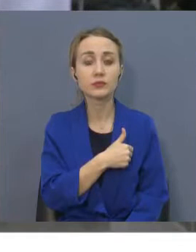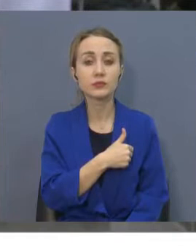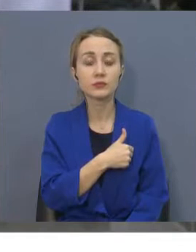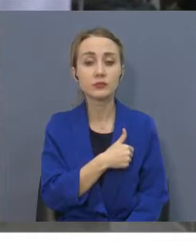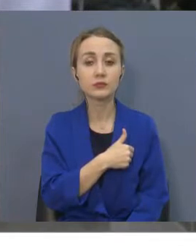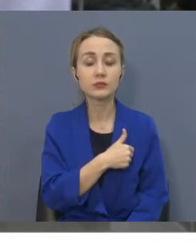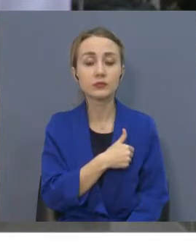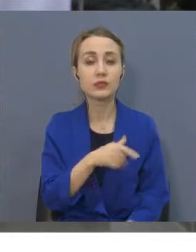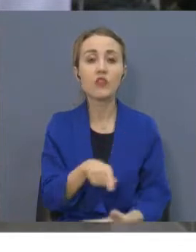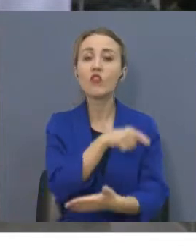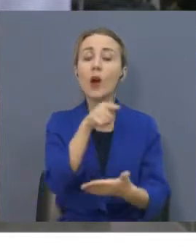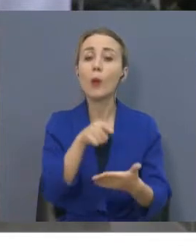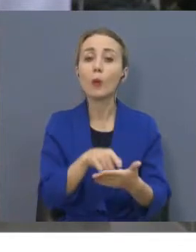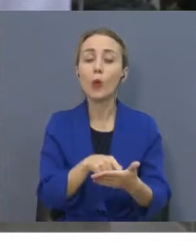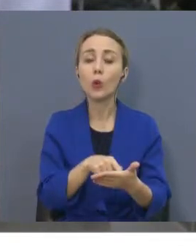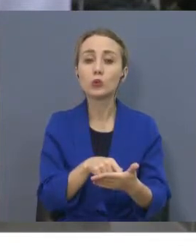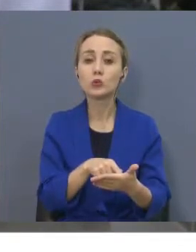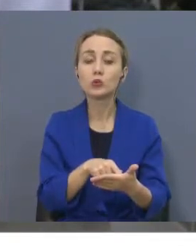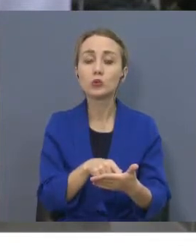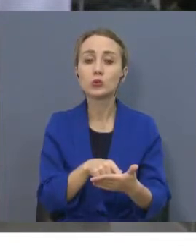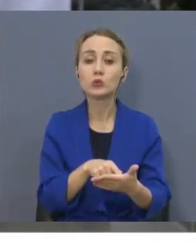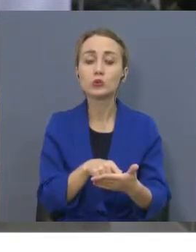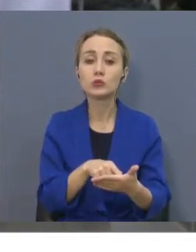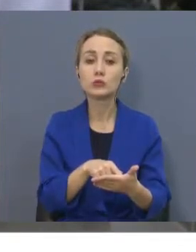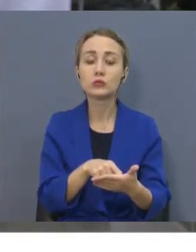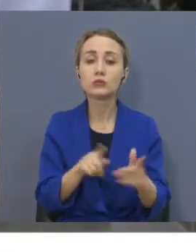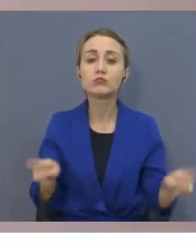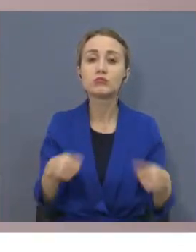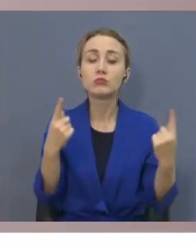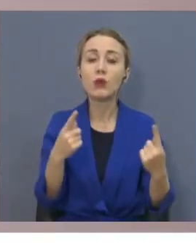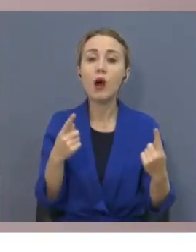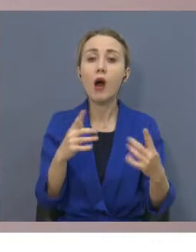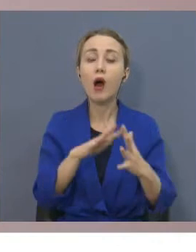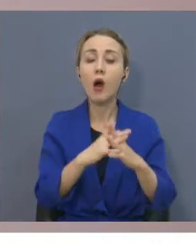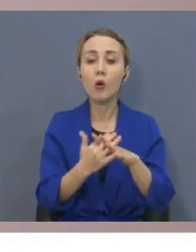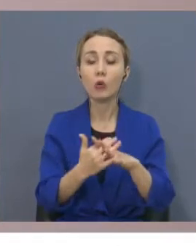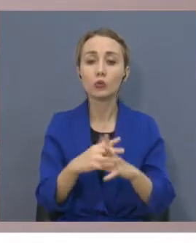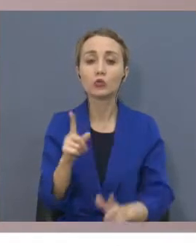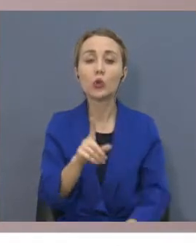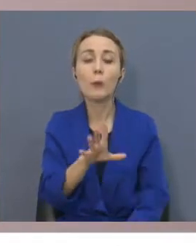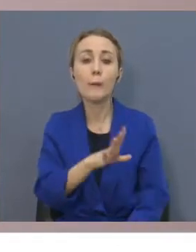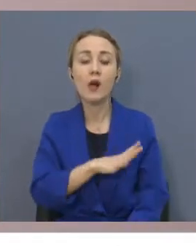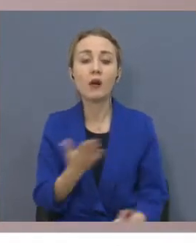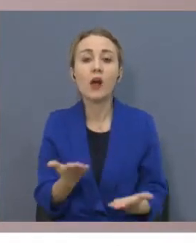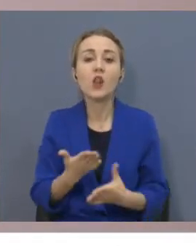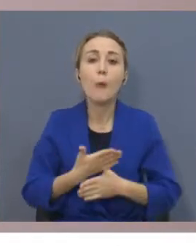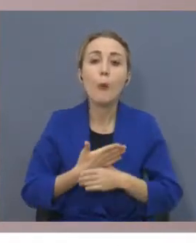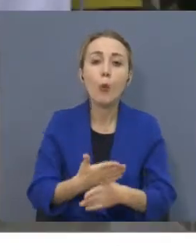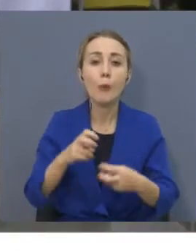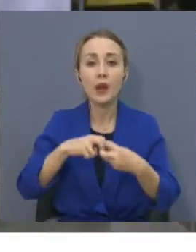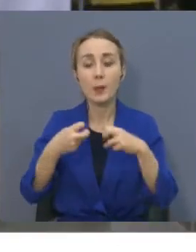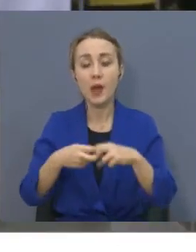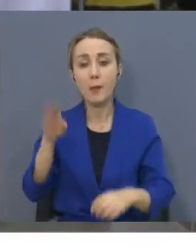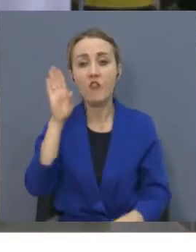поднять вопросы по отношению к аулу, чтобы была какая-то помощь. Проблема воды –